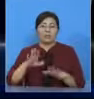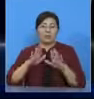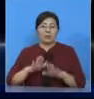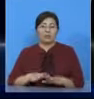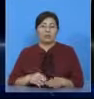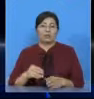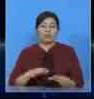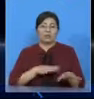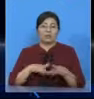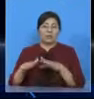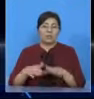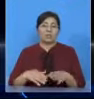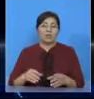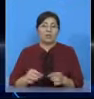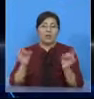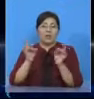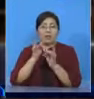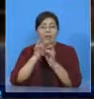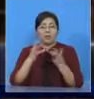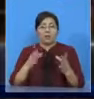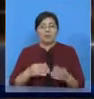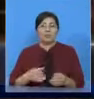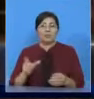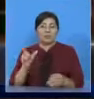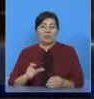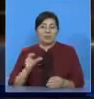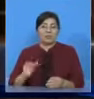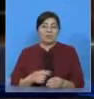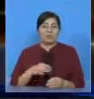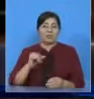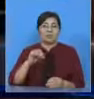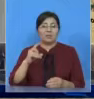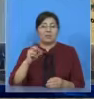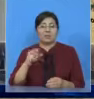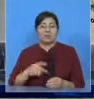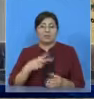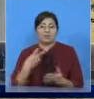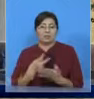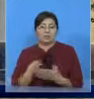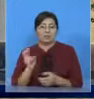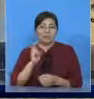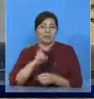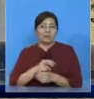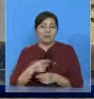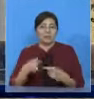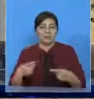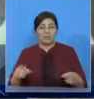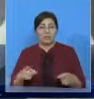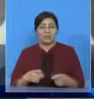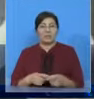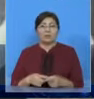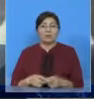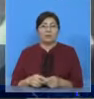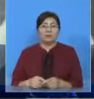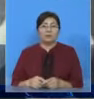насихаттау іс-шарасына мәдениет қайраткері Еркін Құрманбек келді. Өзімен бірге құрылтай тарихын жазған Қажығали Мұхамбетқалиұлының Тар кезең романын